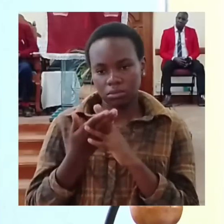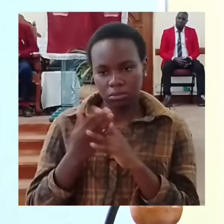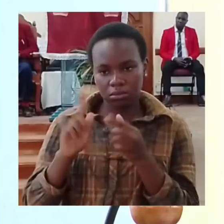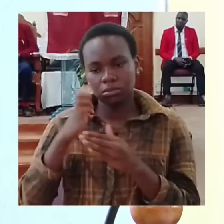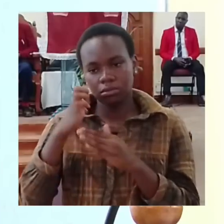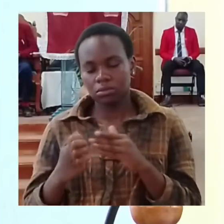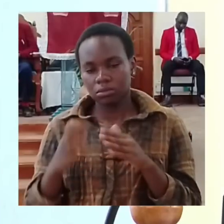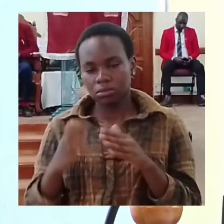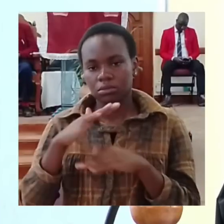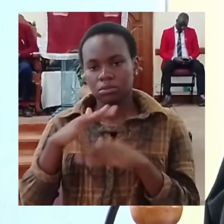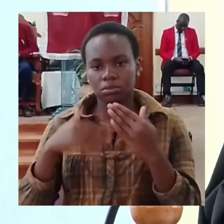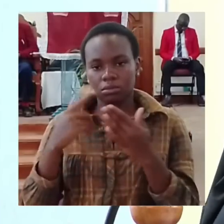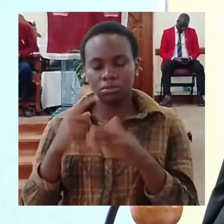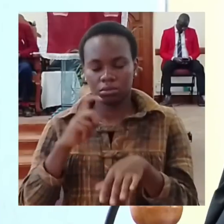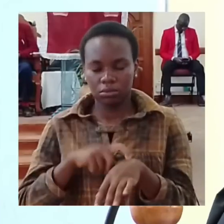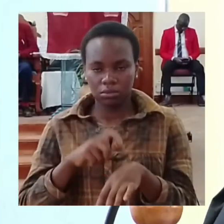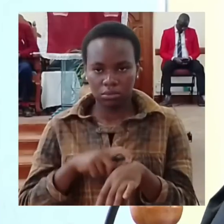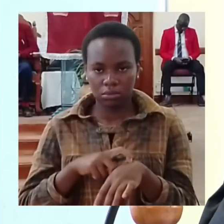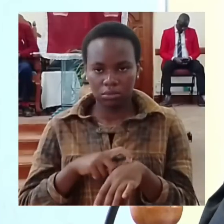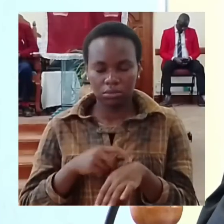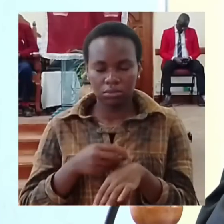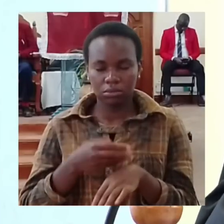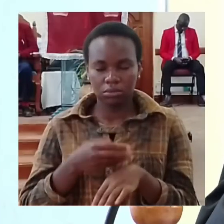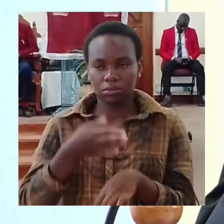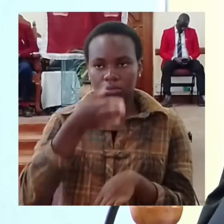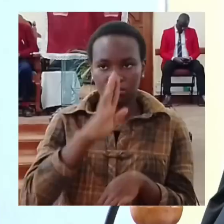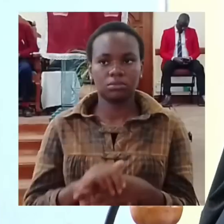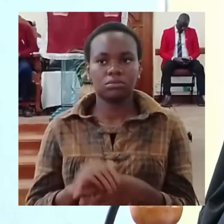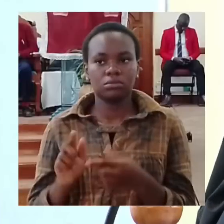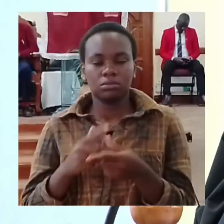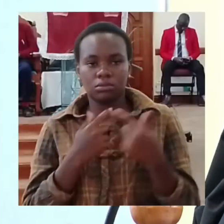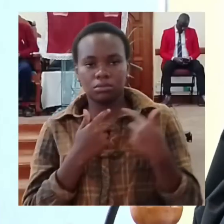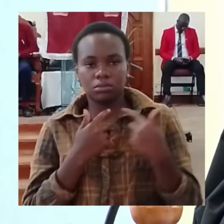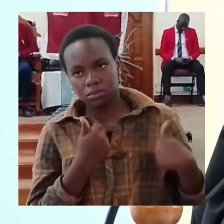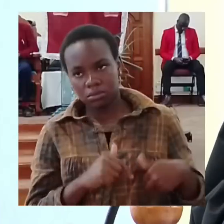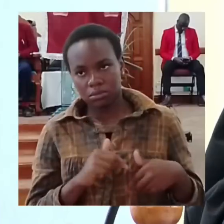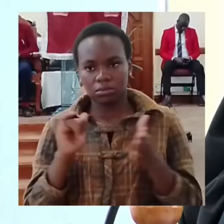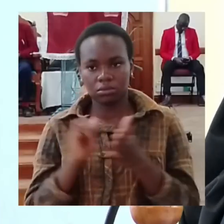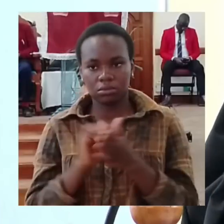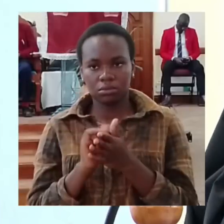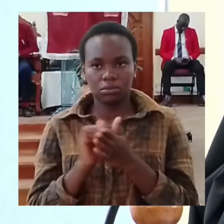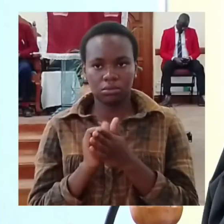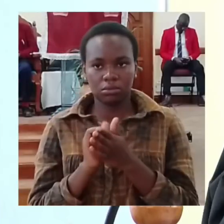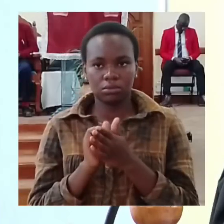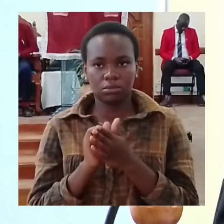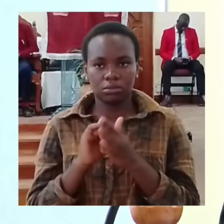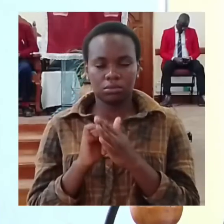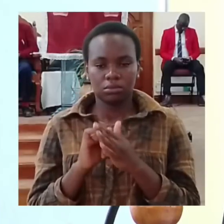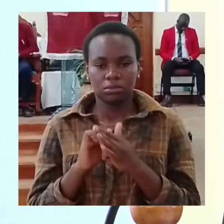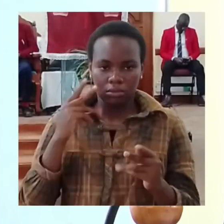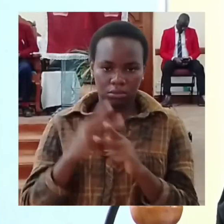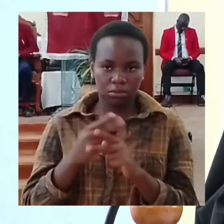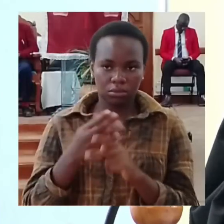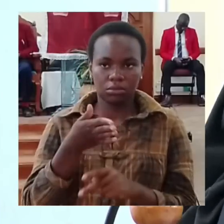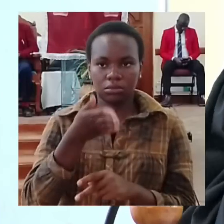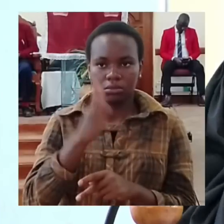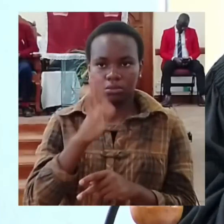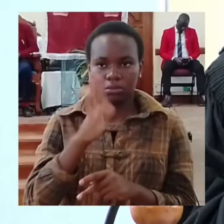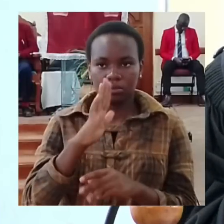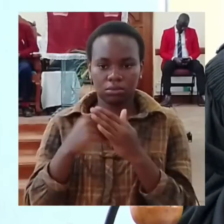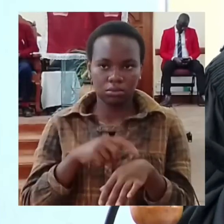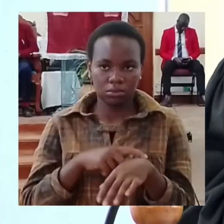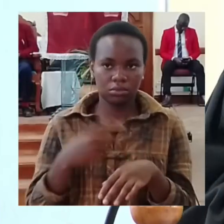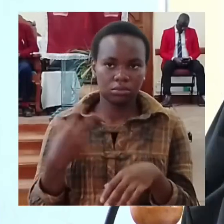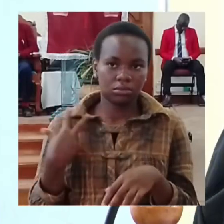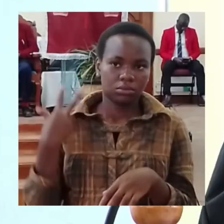nĩ Ngai. Ĩyo nĩyo ngoro ĩrĩa Ngai endaga. A heart that acknowledges him. Ũndũ wa gatatũ ngoro ĩrĩa Ngai